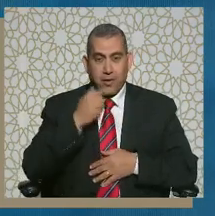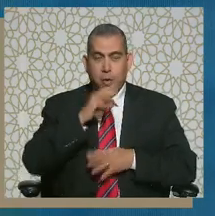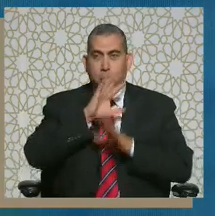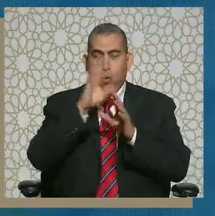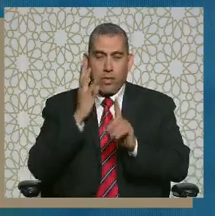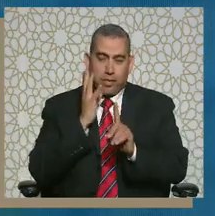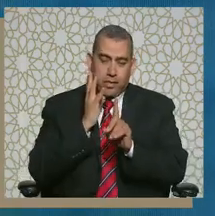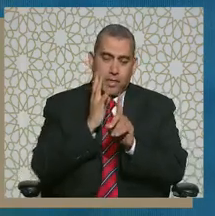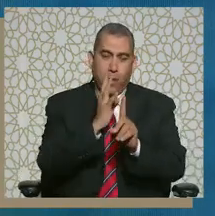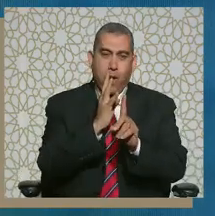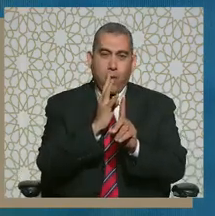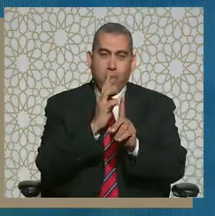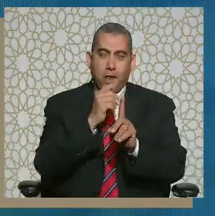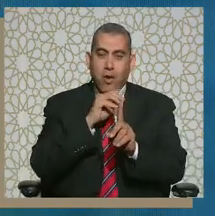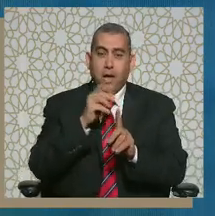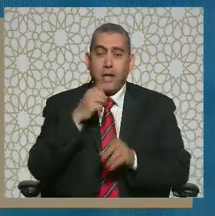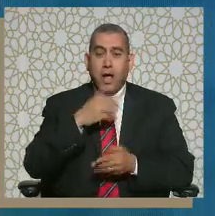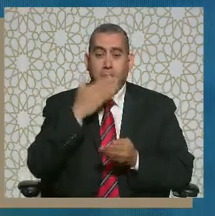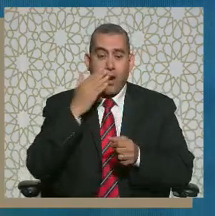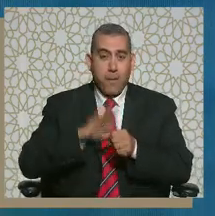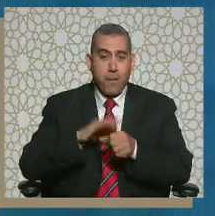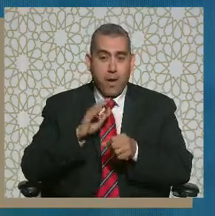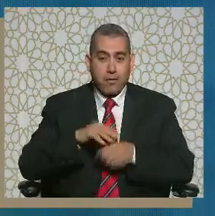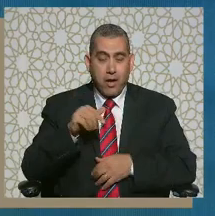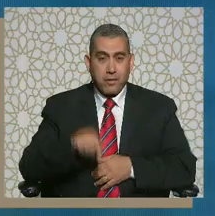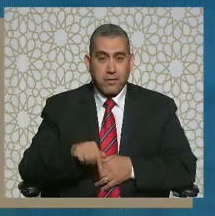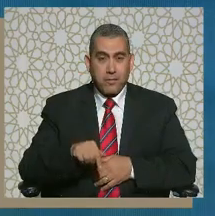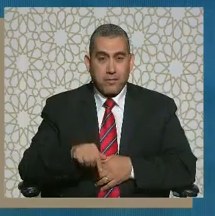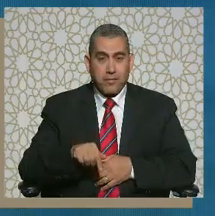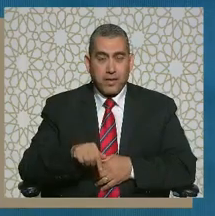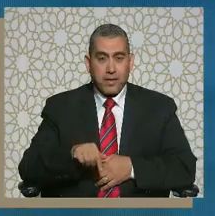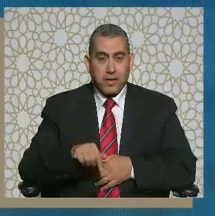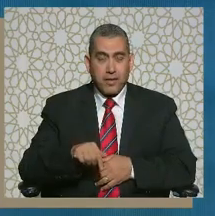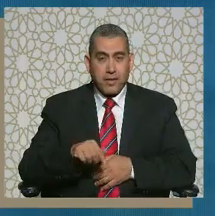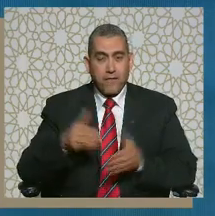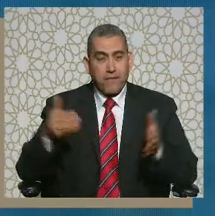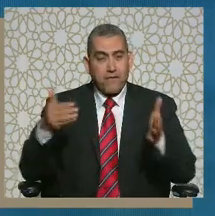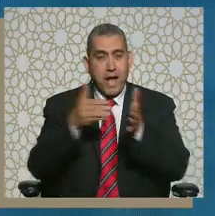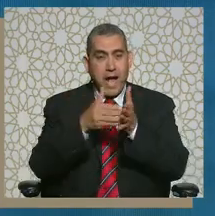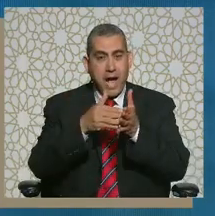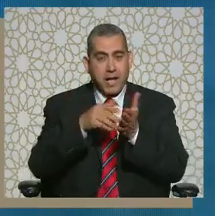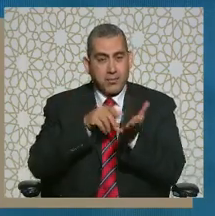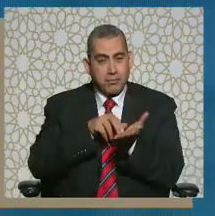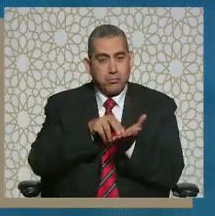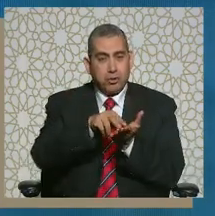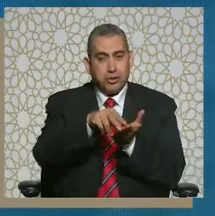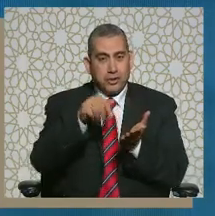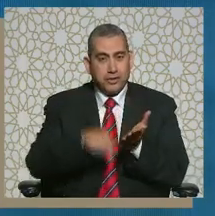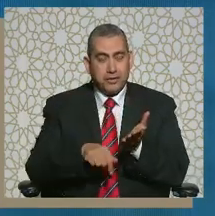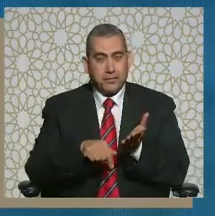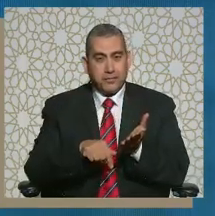التوكل رمضان في نهايته واحنا ماشيين